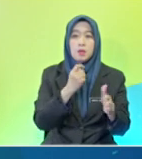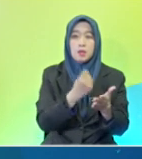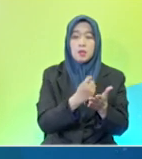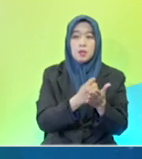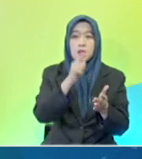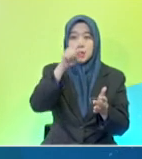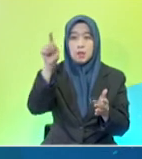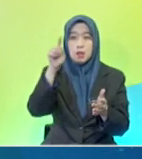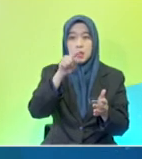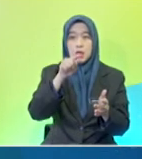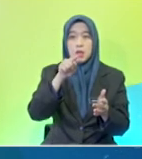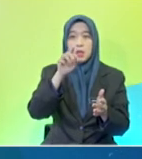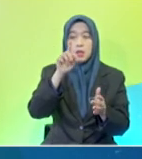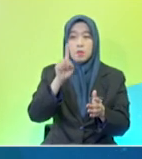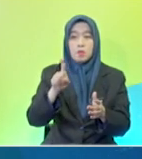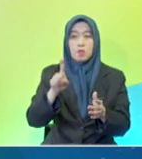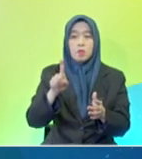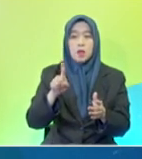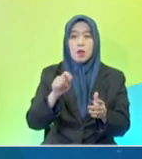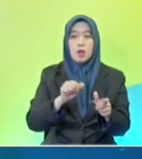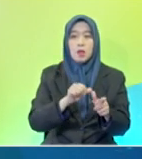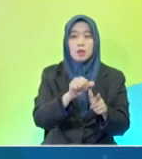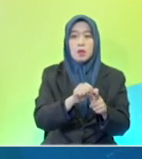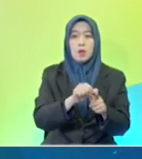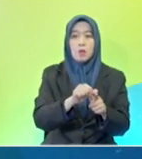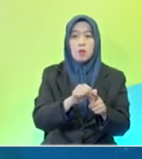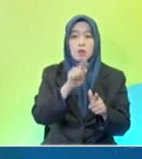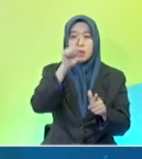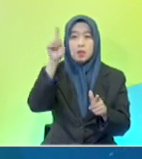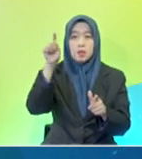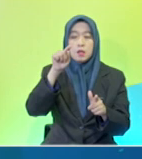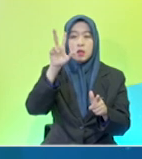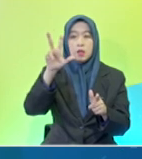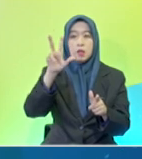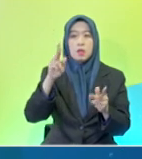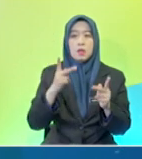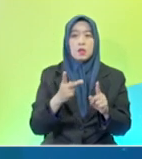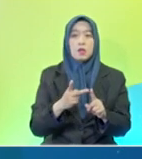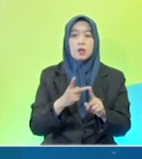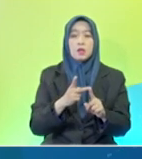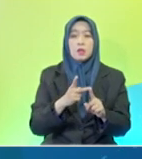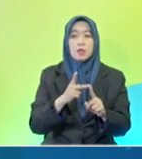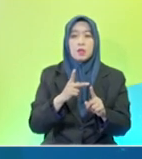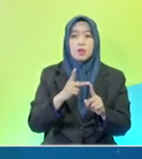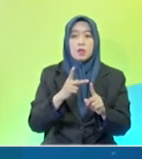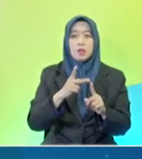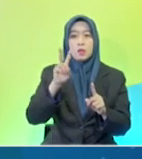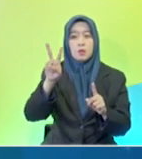ataupun hendak berhenti di tanda tiga titik yang kedua. Okey, baiklah.